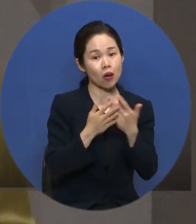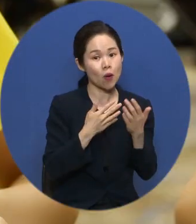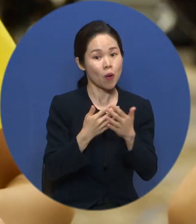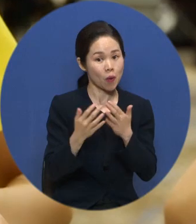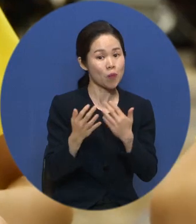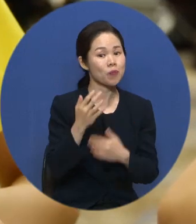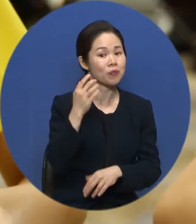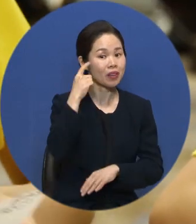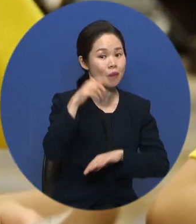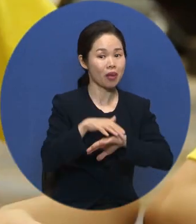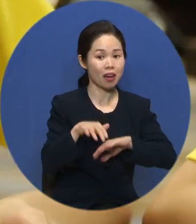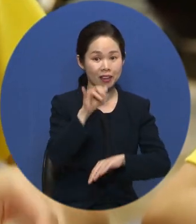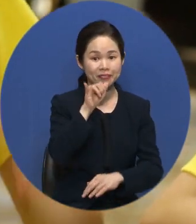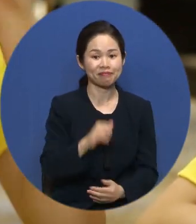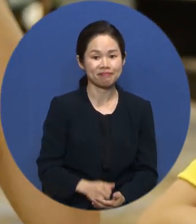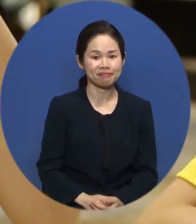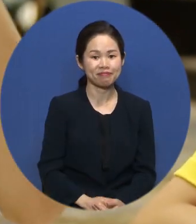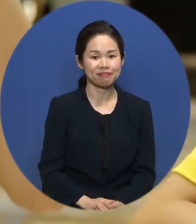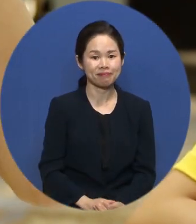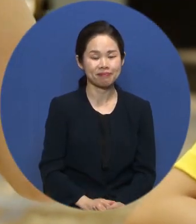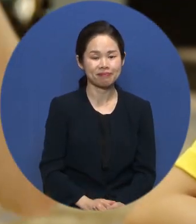생각입니다.